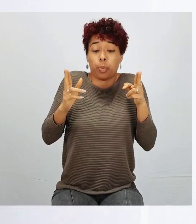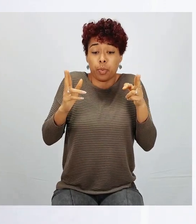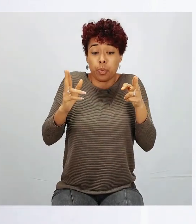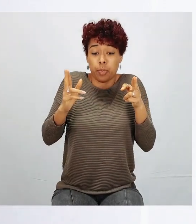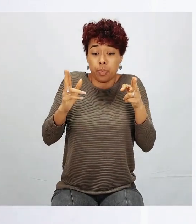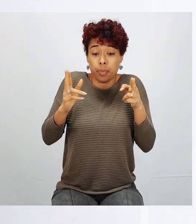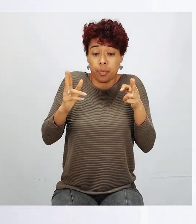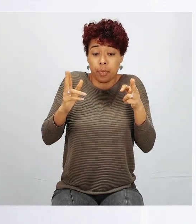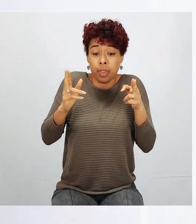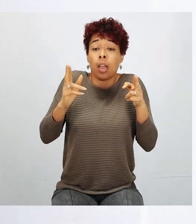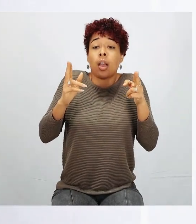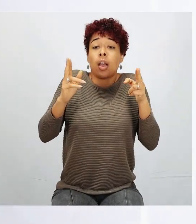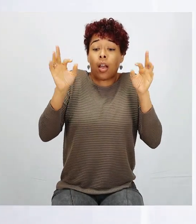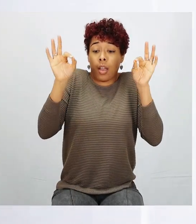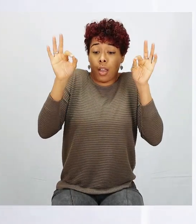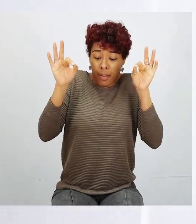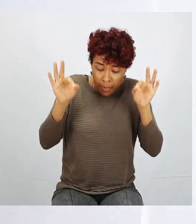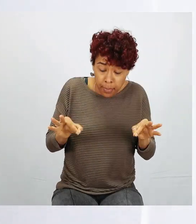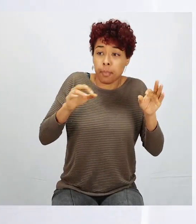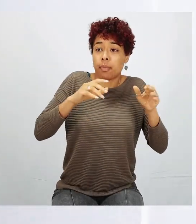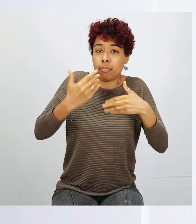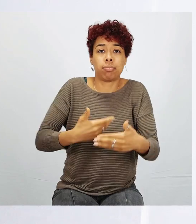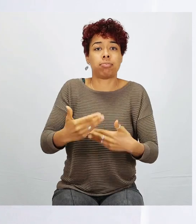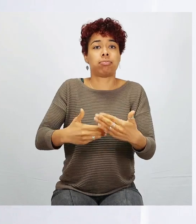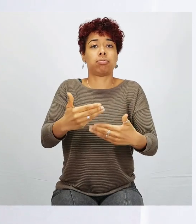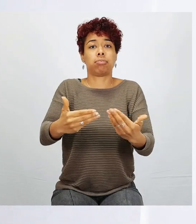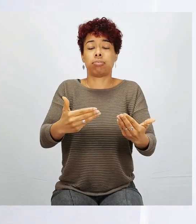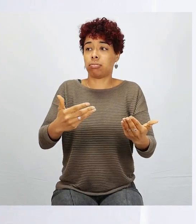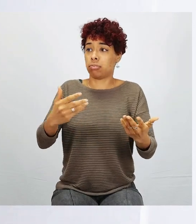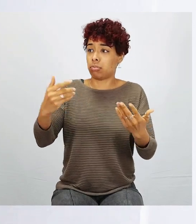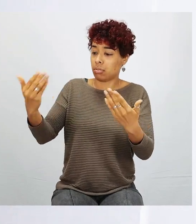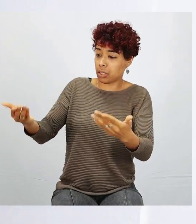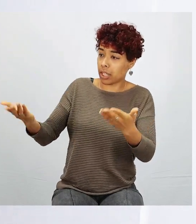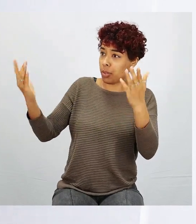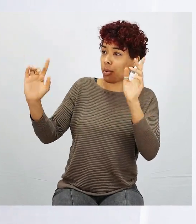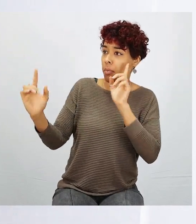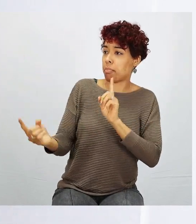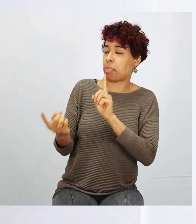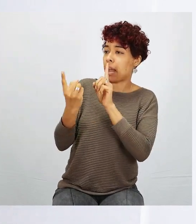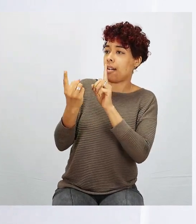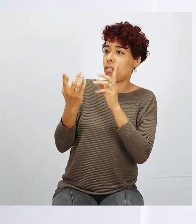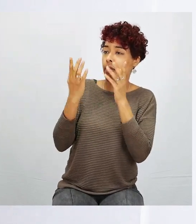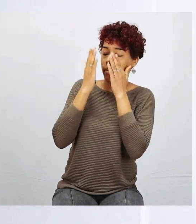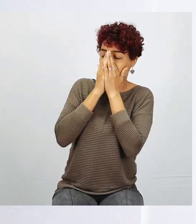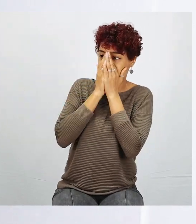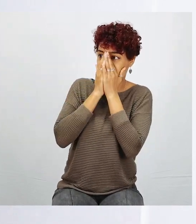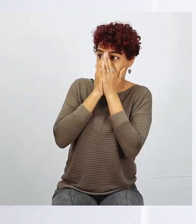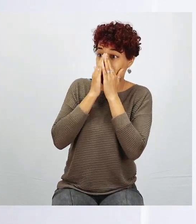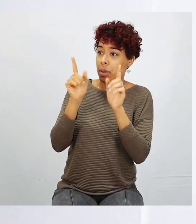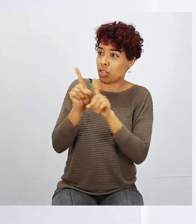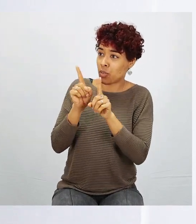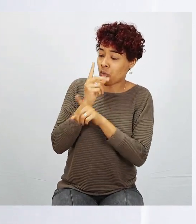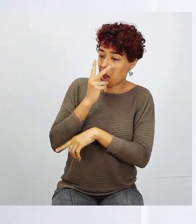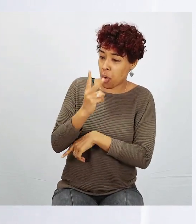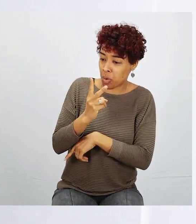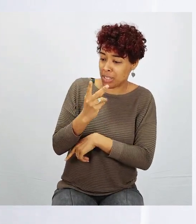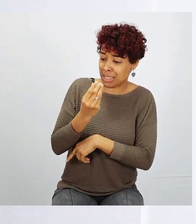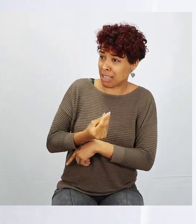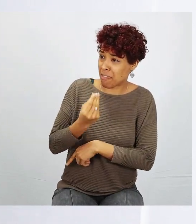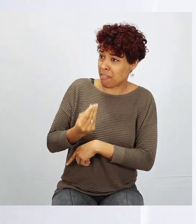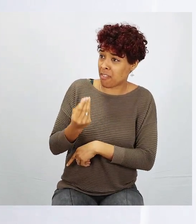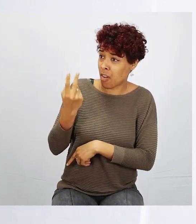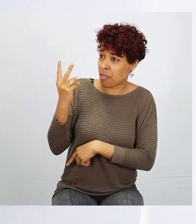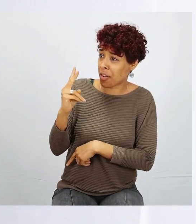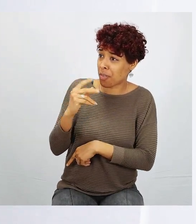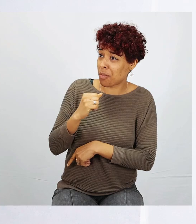ans et que ça a redémarré d'un coup et que tu es déjà toi face à face. Mais non seulement ça, c'est que Dieu m'a fait la grâce